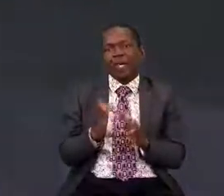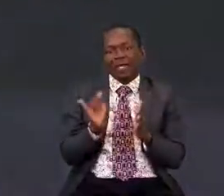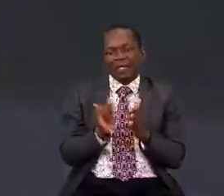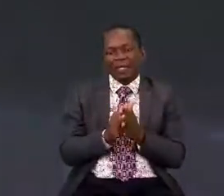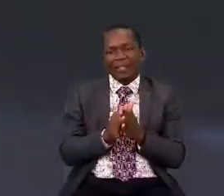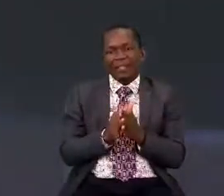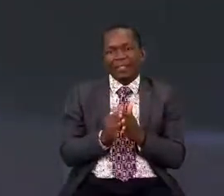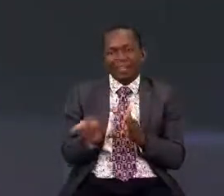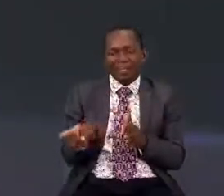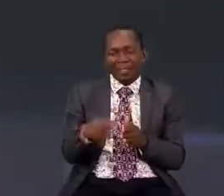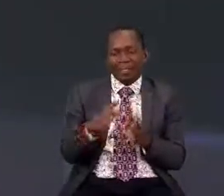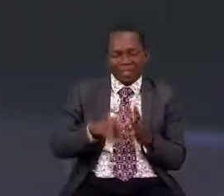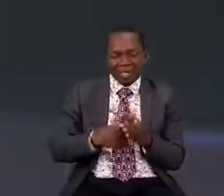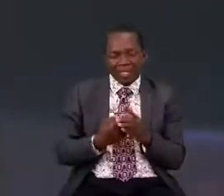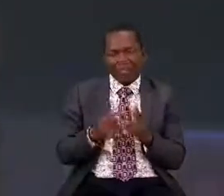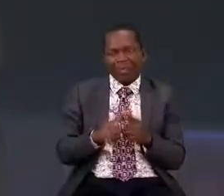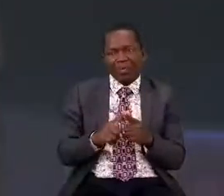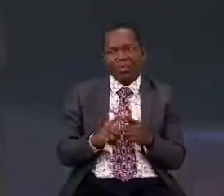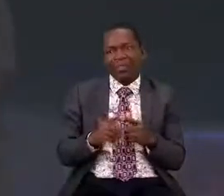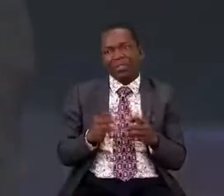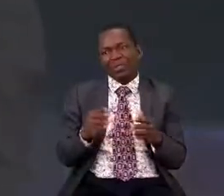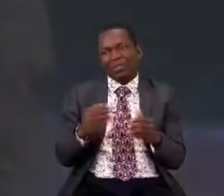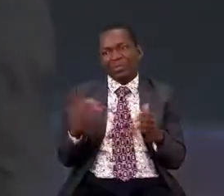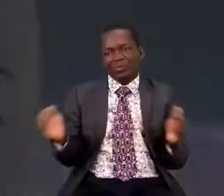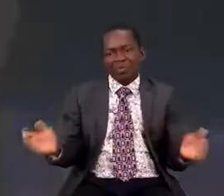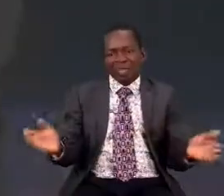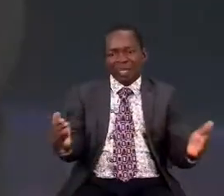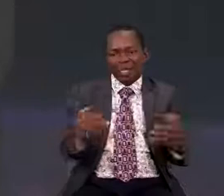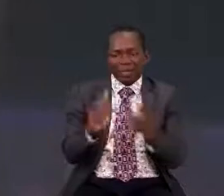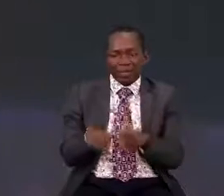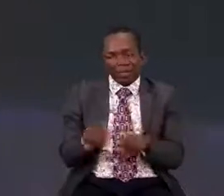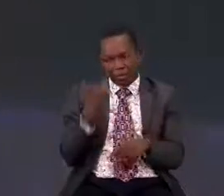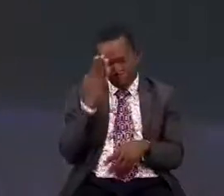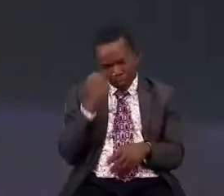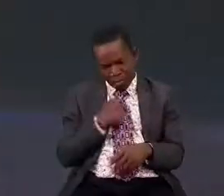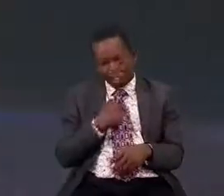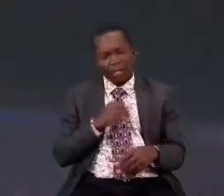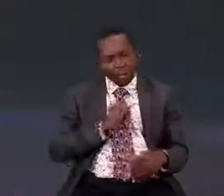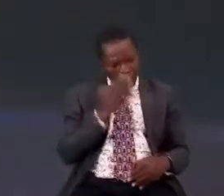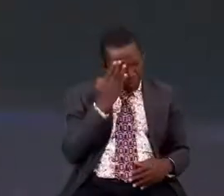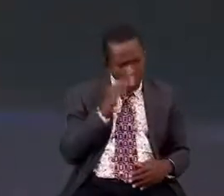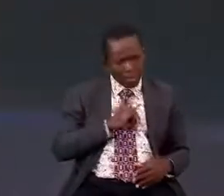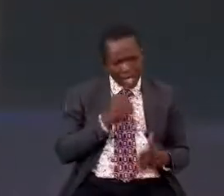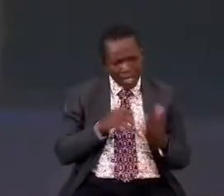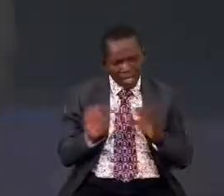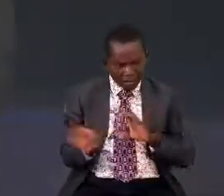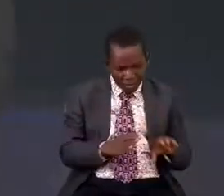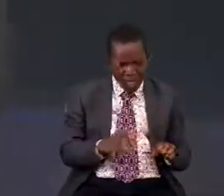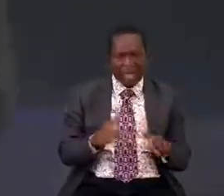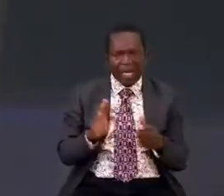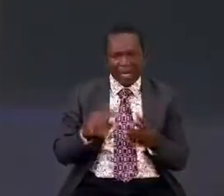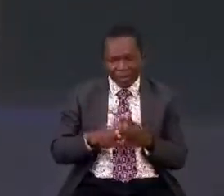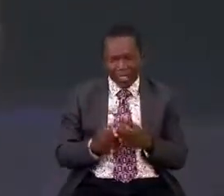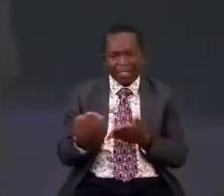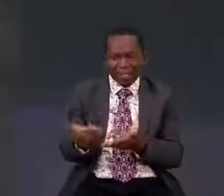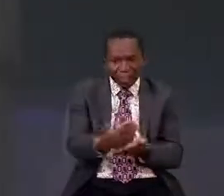non? Et ils font la campagne. Et ils font campagne avec toute chose. Tout ce qui est sous leurs mains. Ils peuvent faire campagne avec l'argent. Ils